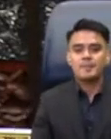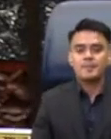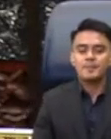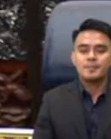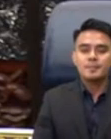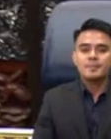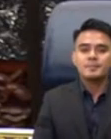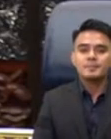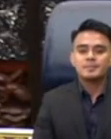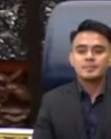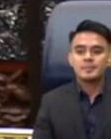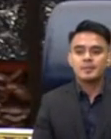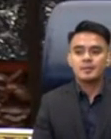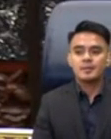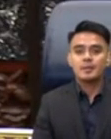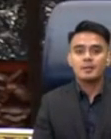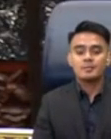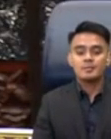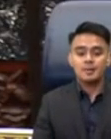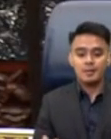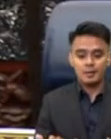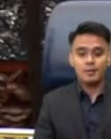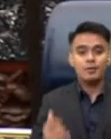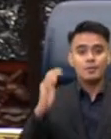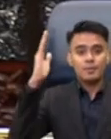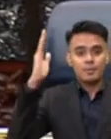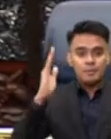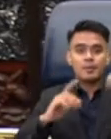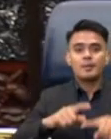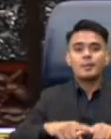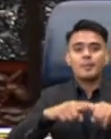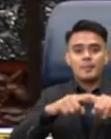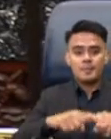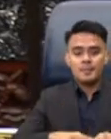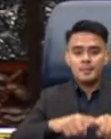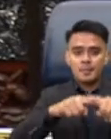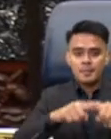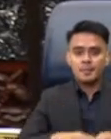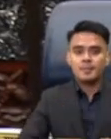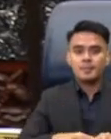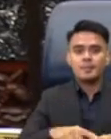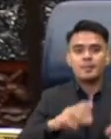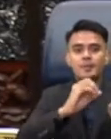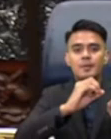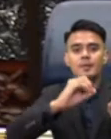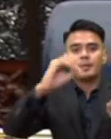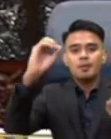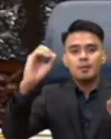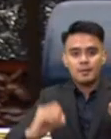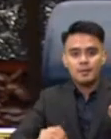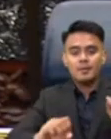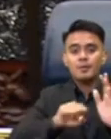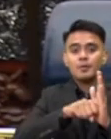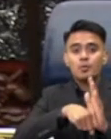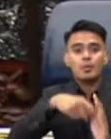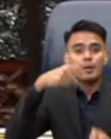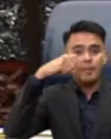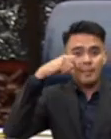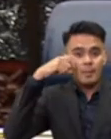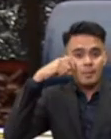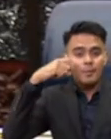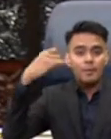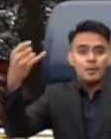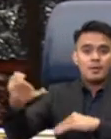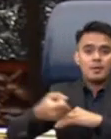amanah pada masa kini Malaysia bergantung sepenuhnya 100% kepada sumber bawang yang diimport